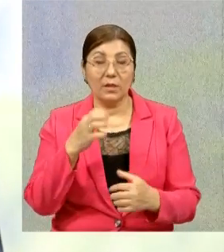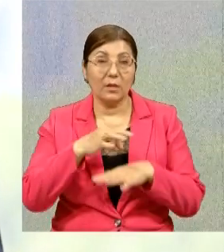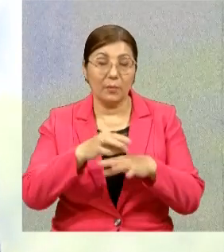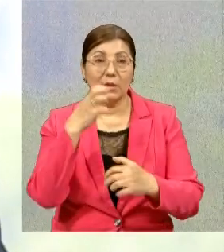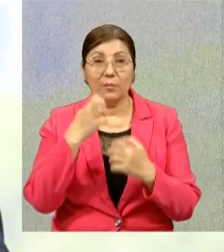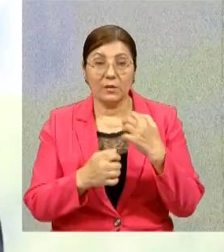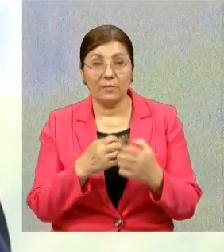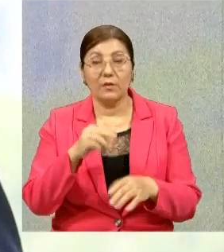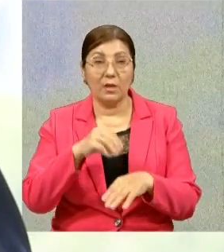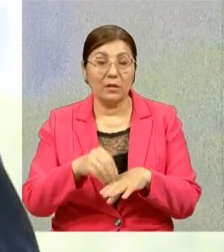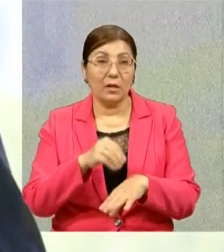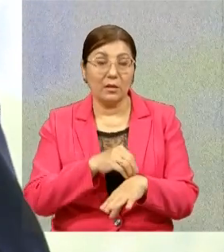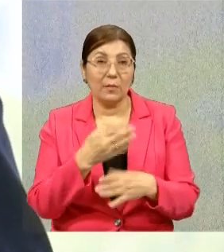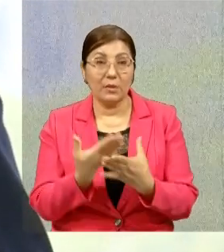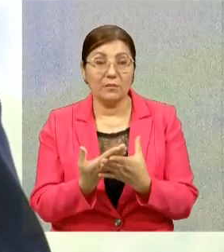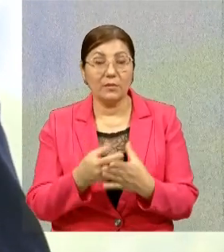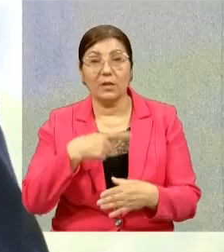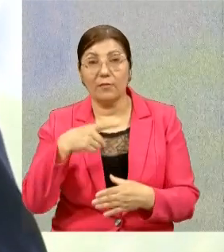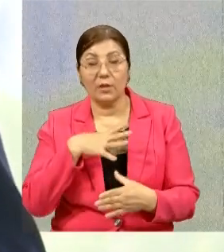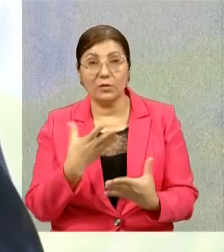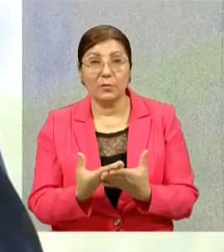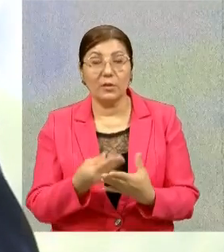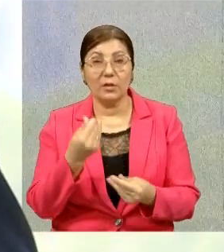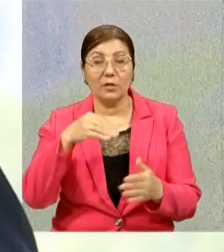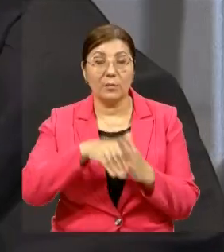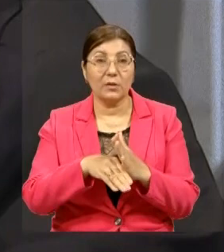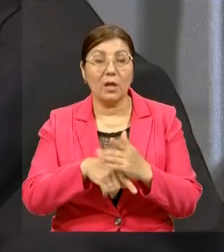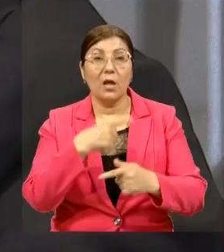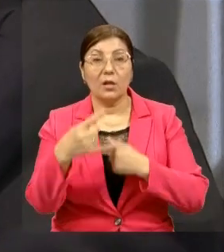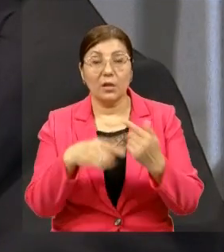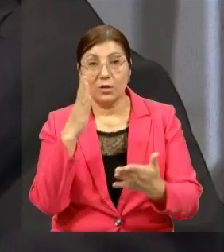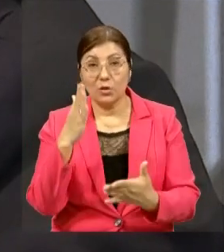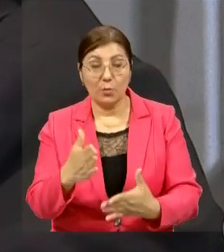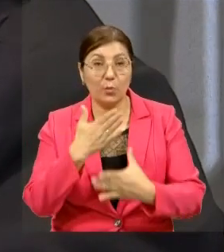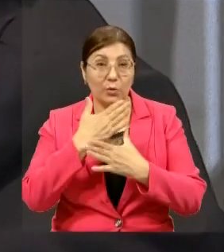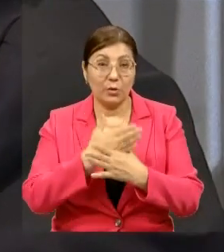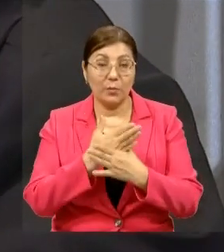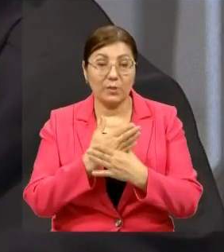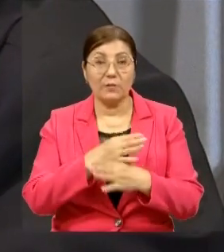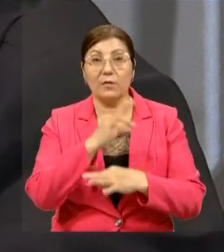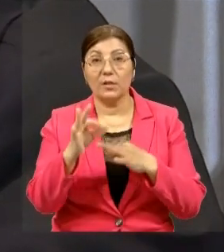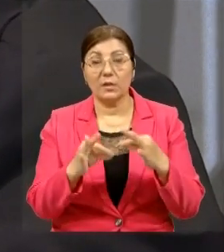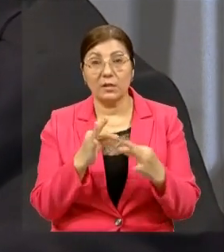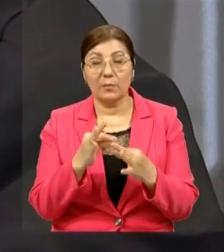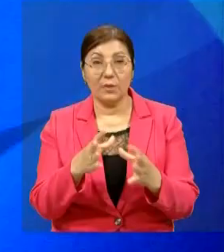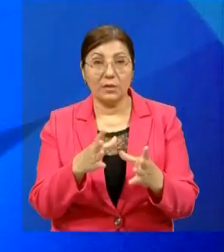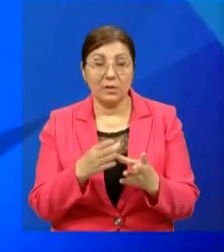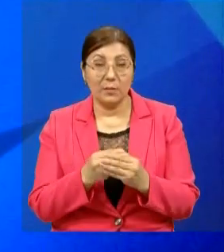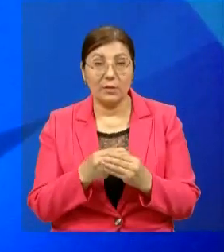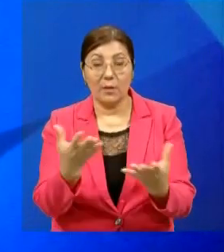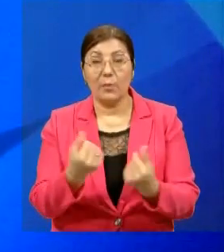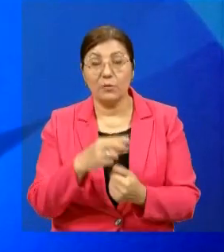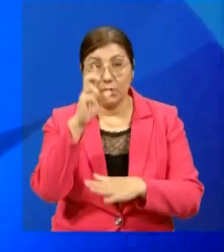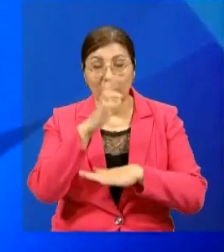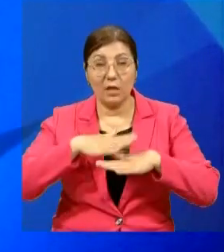заверил что для улучшения инвестиционного климата региона инвестом т и дальше оказывает сопровождение их инвестиционных проектов и содействие в получении государственных